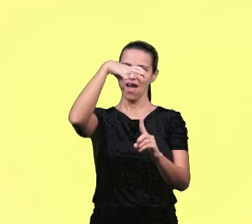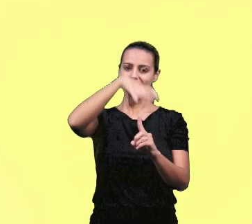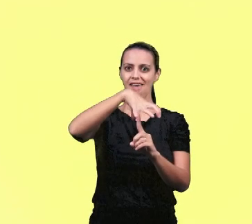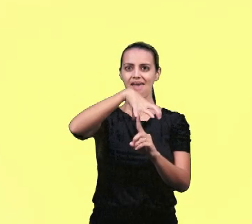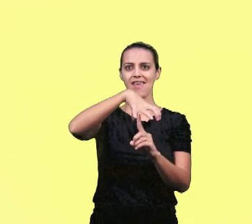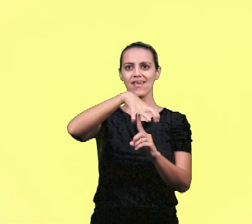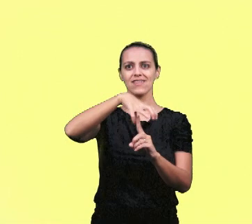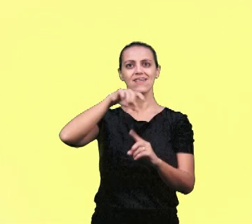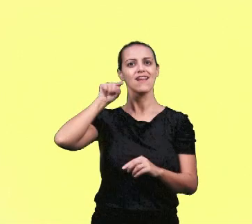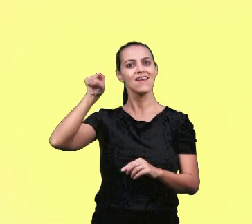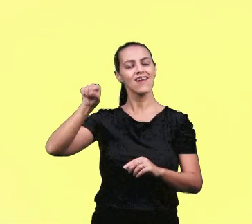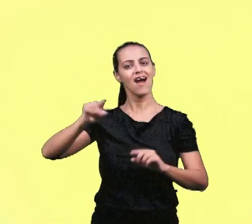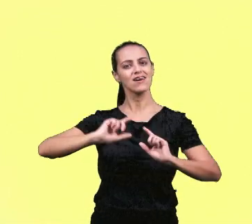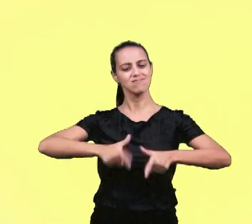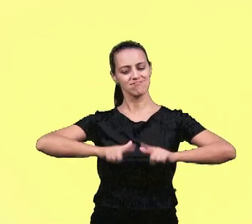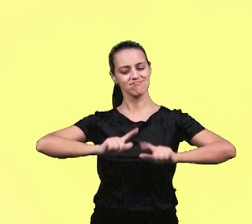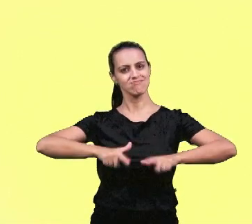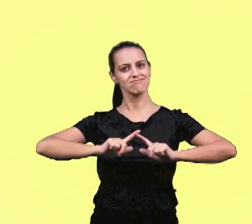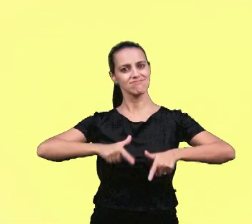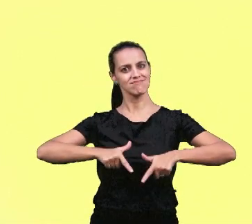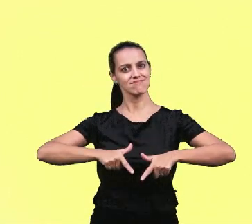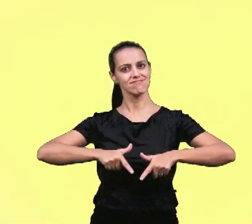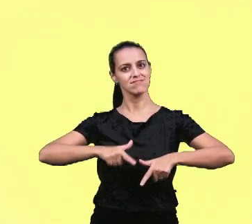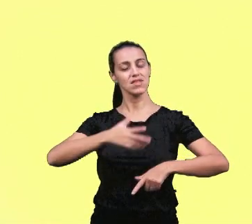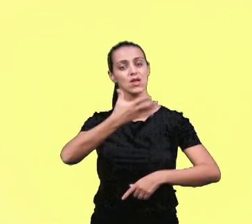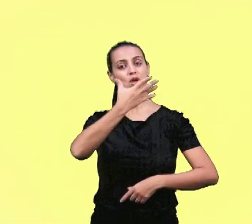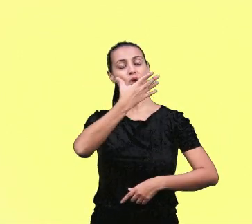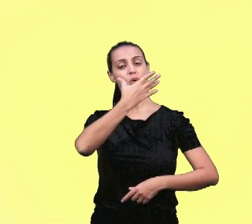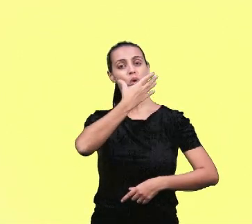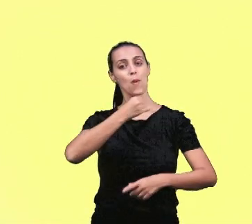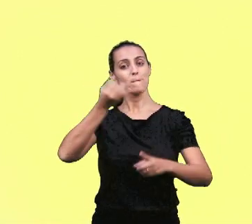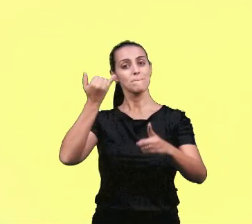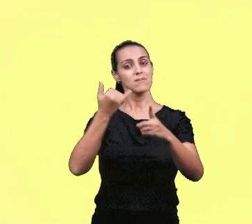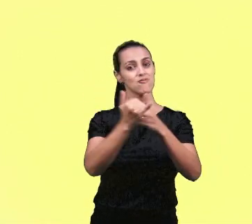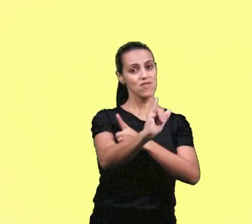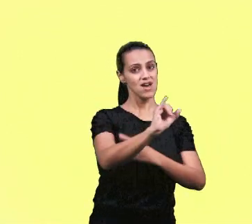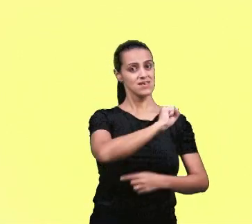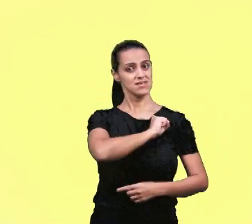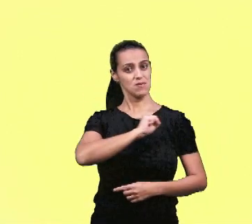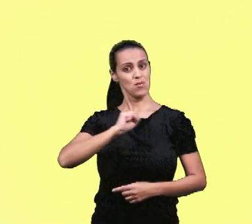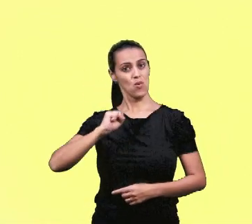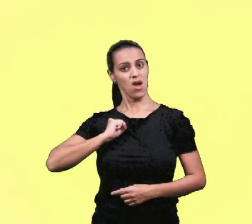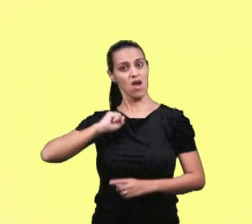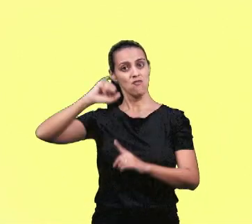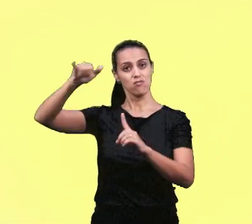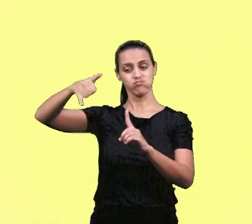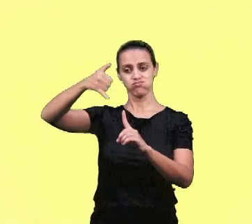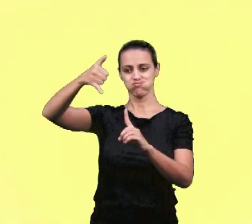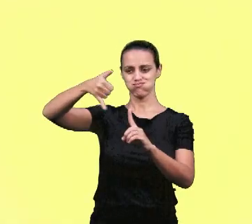en Israël. Il a envoyé Samuel oindre David, roi.